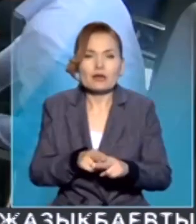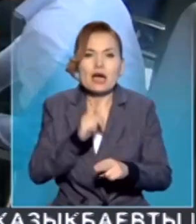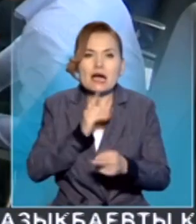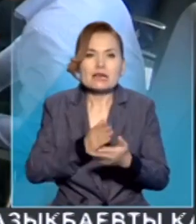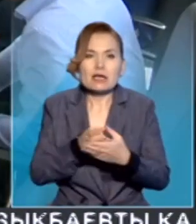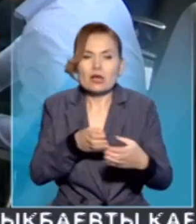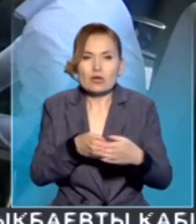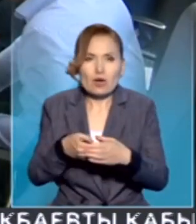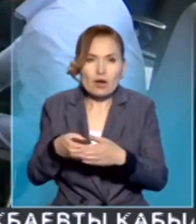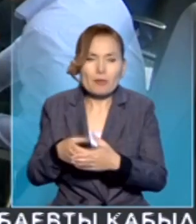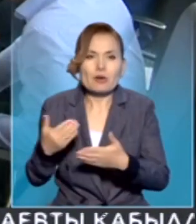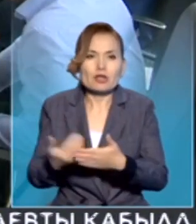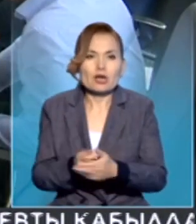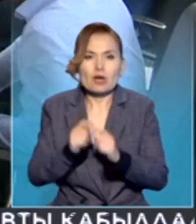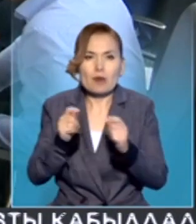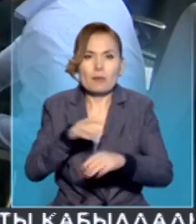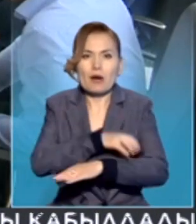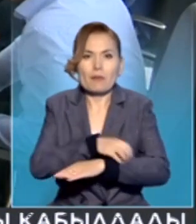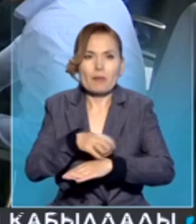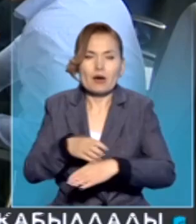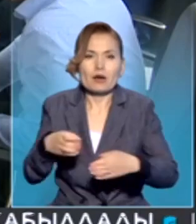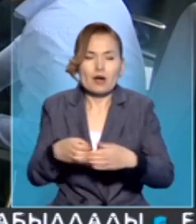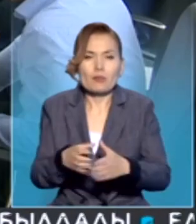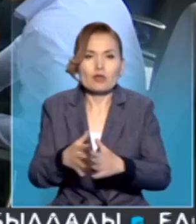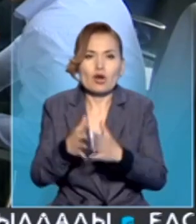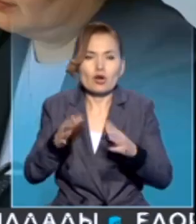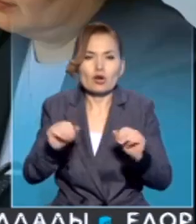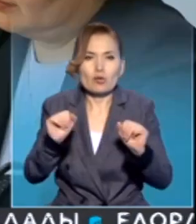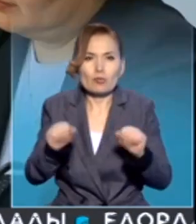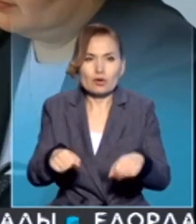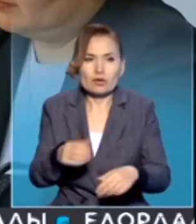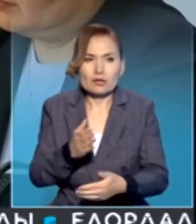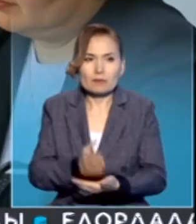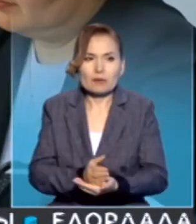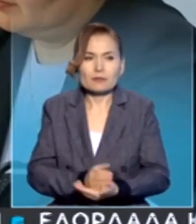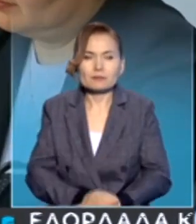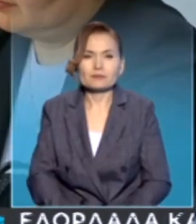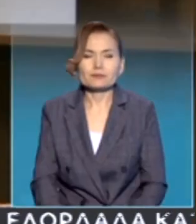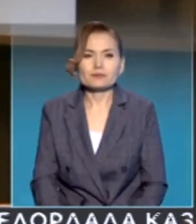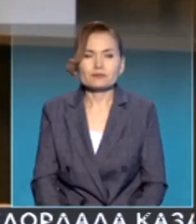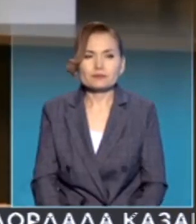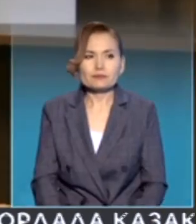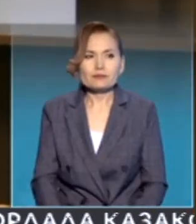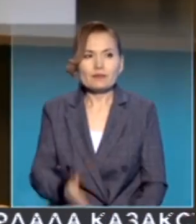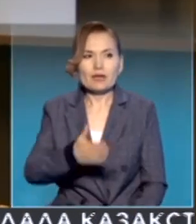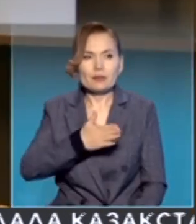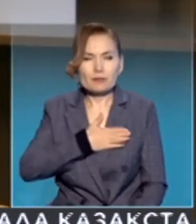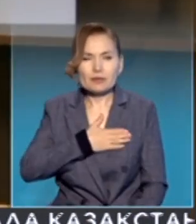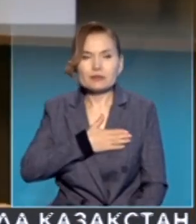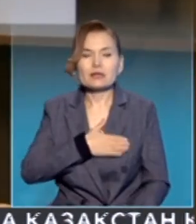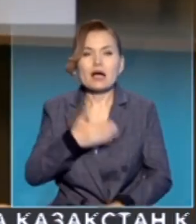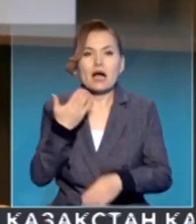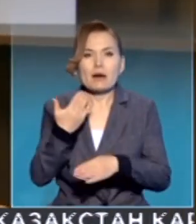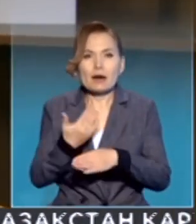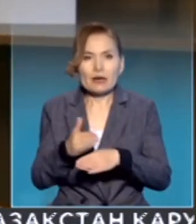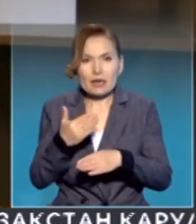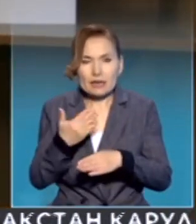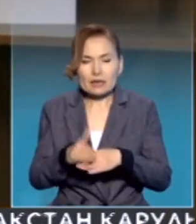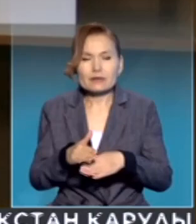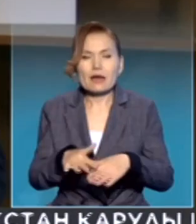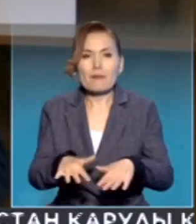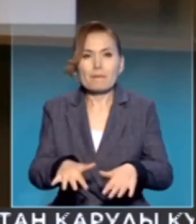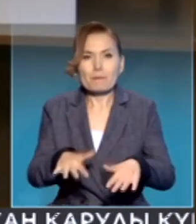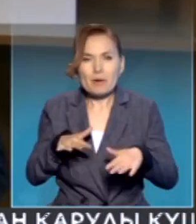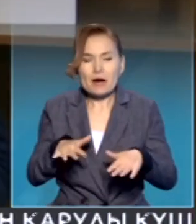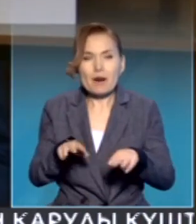ұйымдар мен жаңадан құрылатын партияларға тең мүмкіндіктер сыйлайды. Біз ақырындап енді мәслихаттарды сайлауда және мына